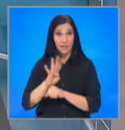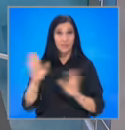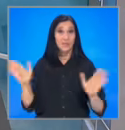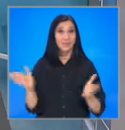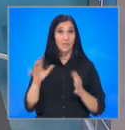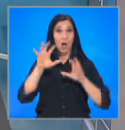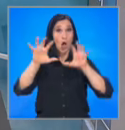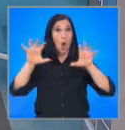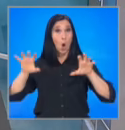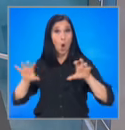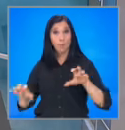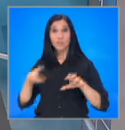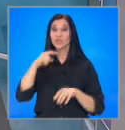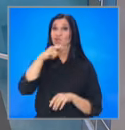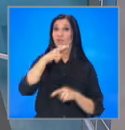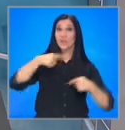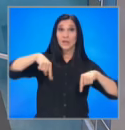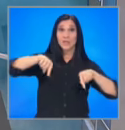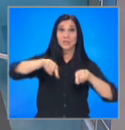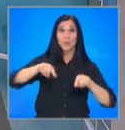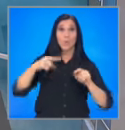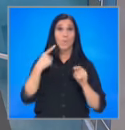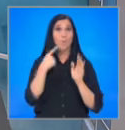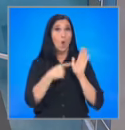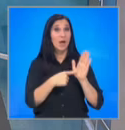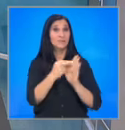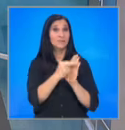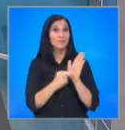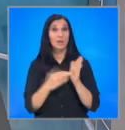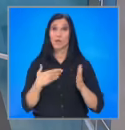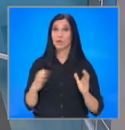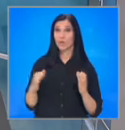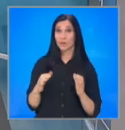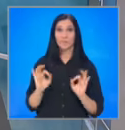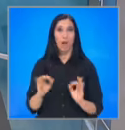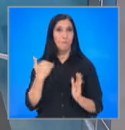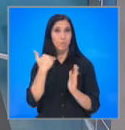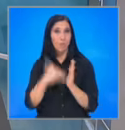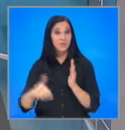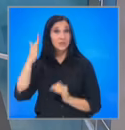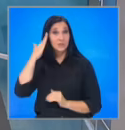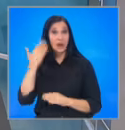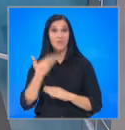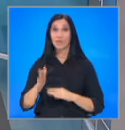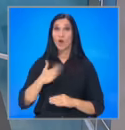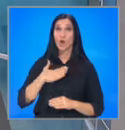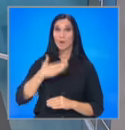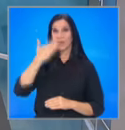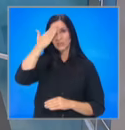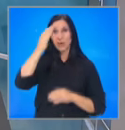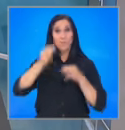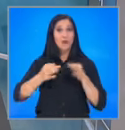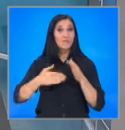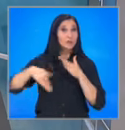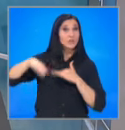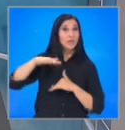14 станаха областите в червената зона. Това показват изчисления на нашия екип. Така, половината страна вече е с заболеваемост